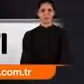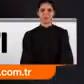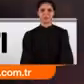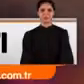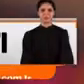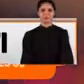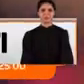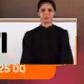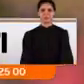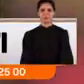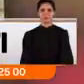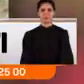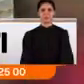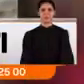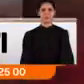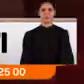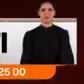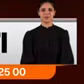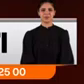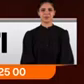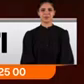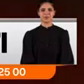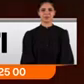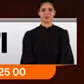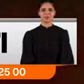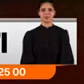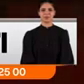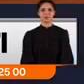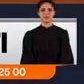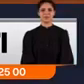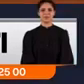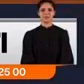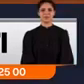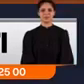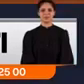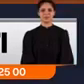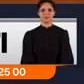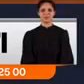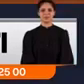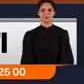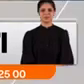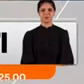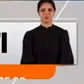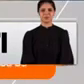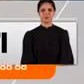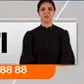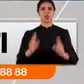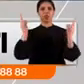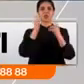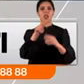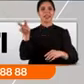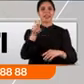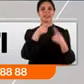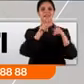Baktın kalbimi yaktın, aşkın kemendin, boynuma taktın. Dünyanın iki